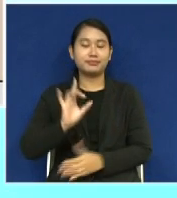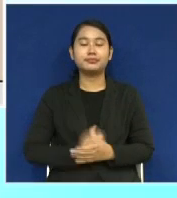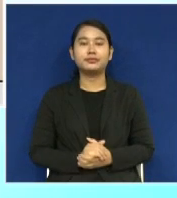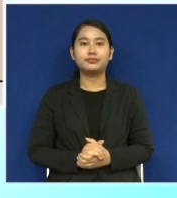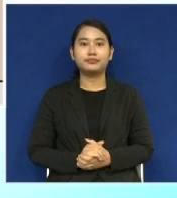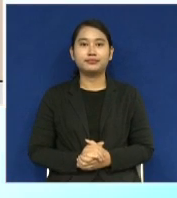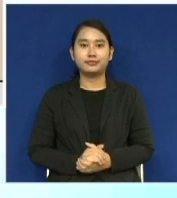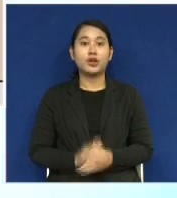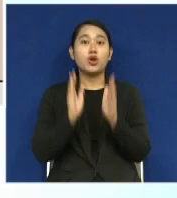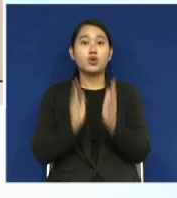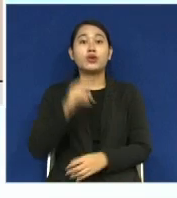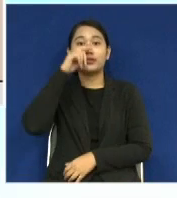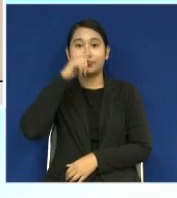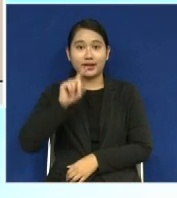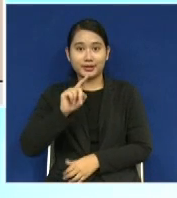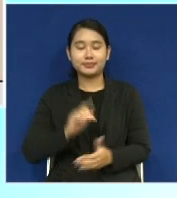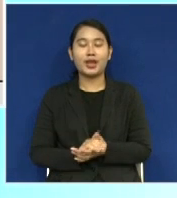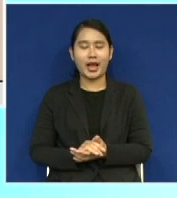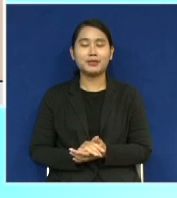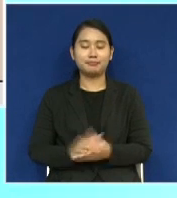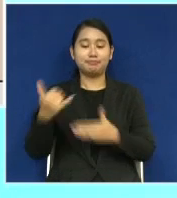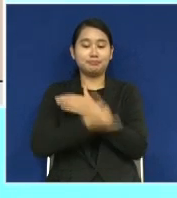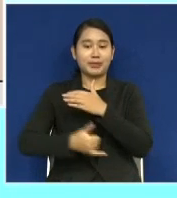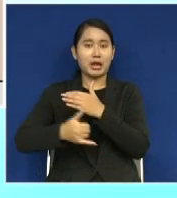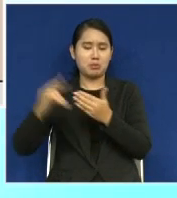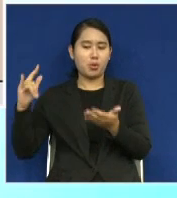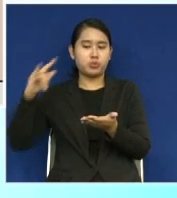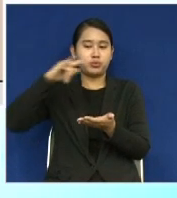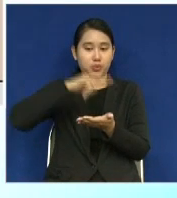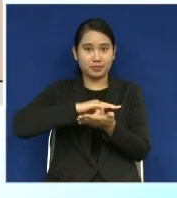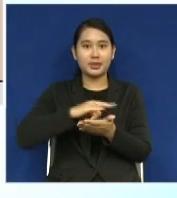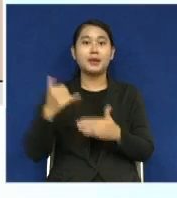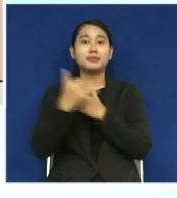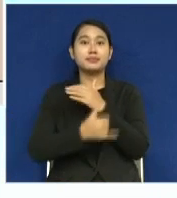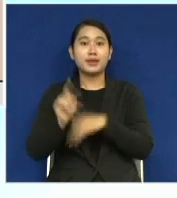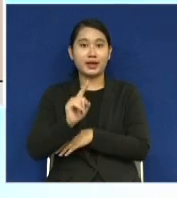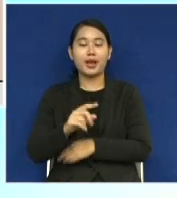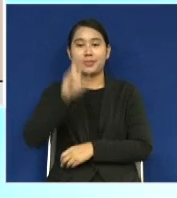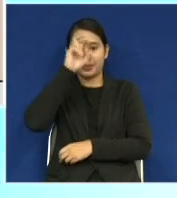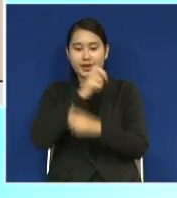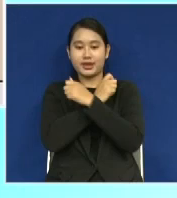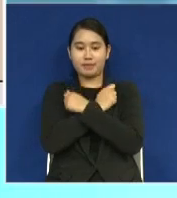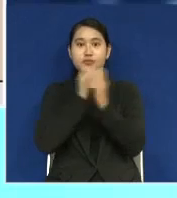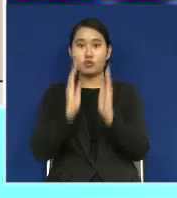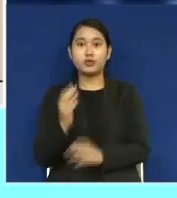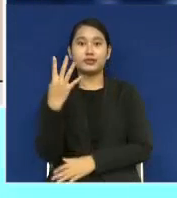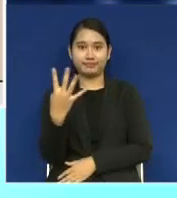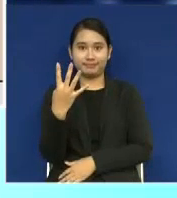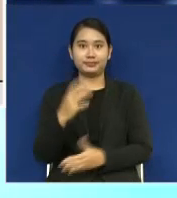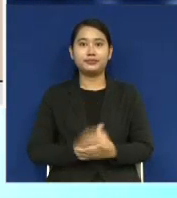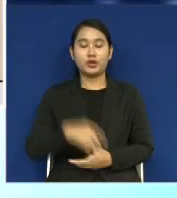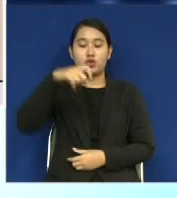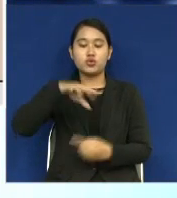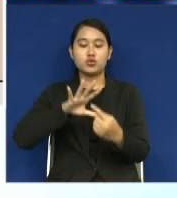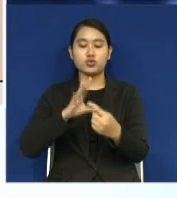เป็นผู้ป่วยคนไทยที่เดินทางกลับมาจากต่างประเทศค่ะโดยเดินทางกลับมาจากอียิปต์4รายซูดาน2ร